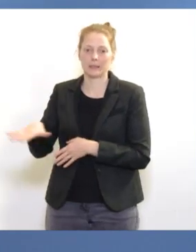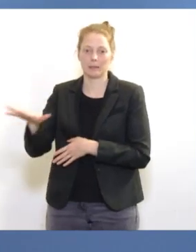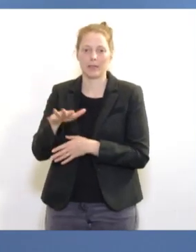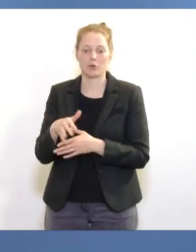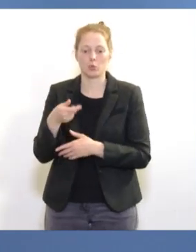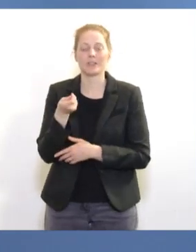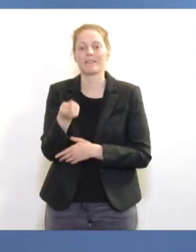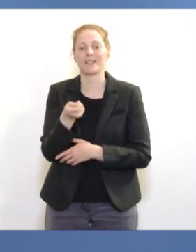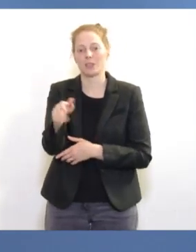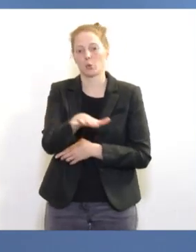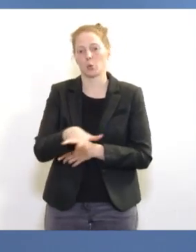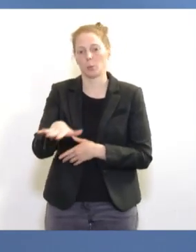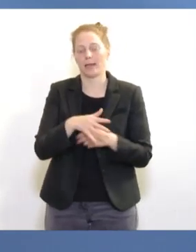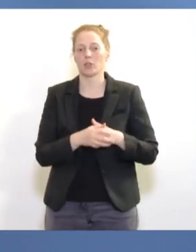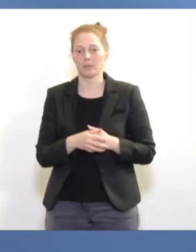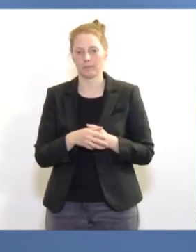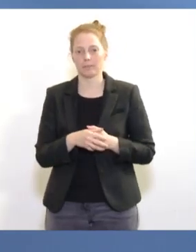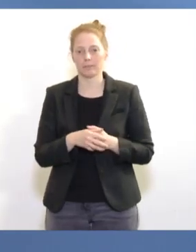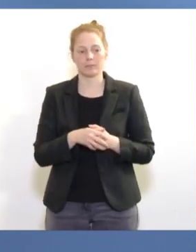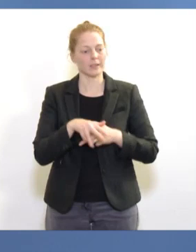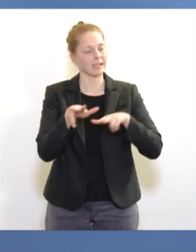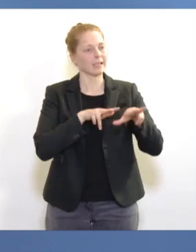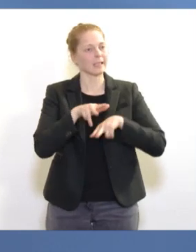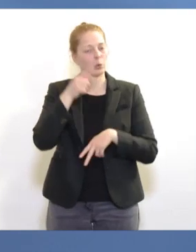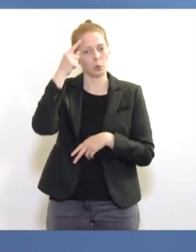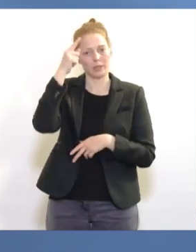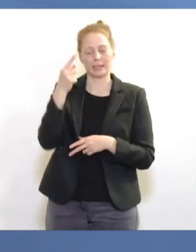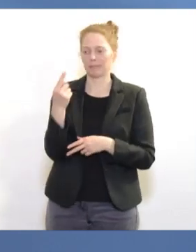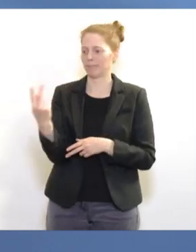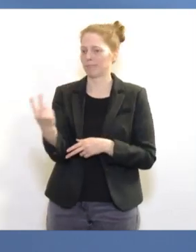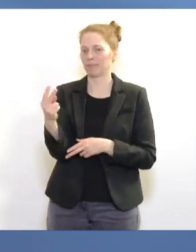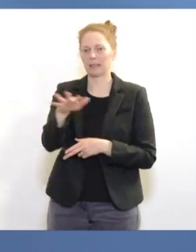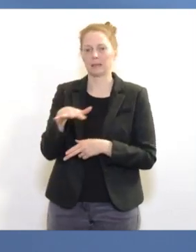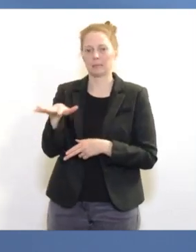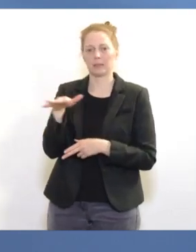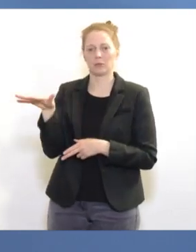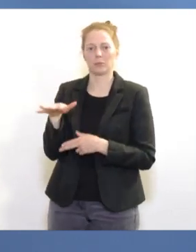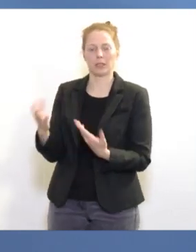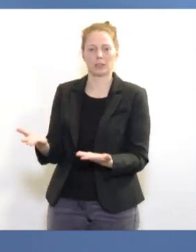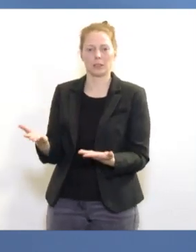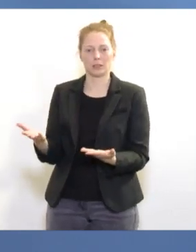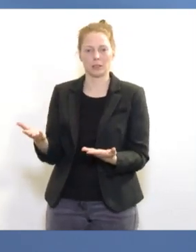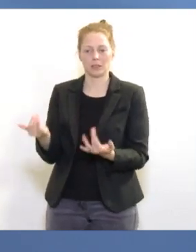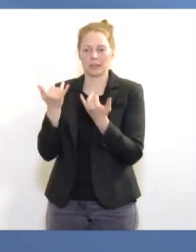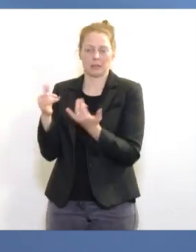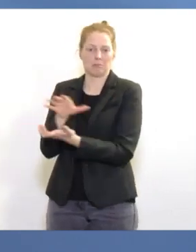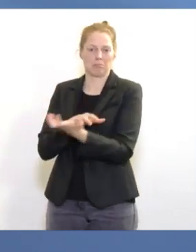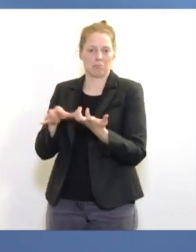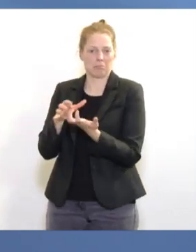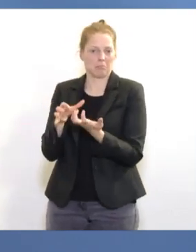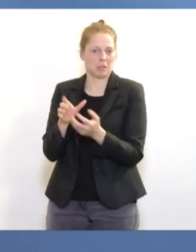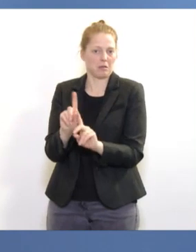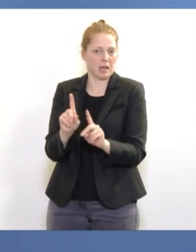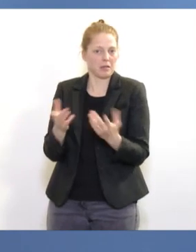den Assurancen. Die Regierung war der Meinung, dass das zwei Sektoren sind, die sich aktuell nicht an der Krise